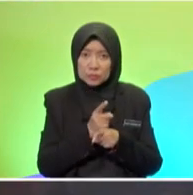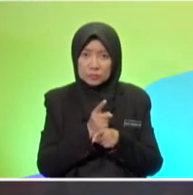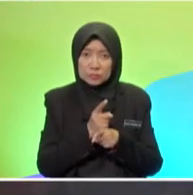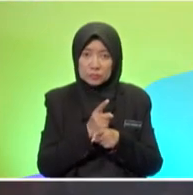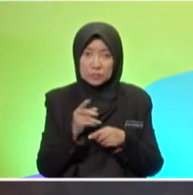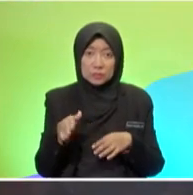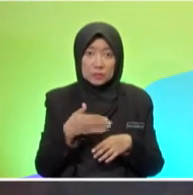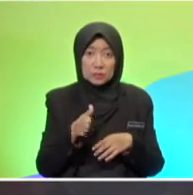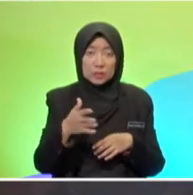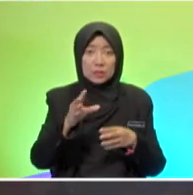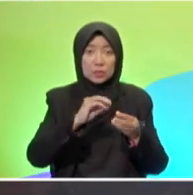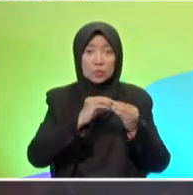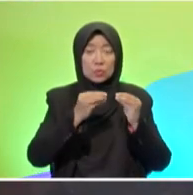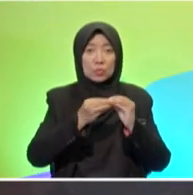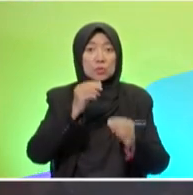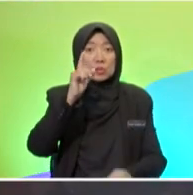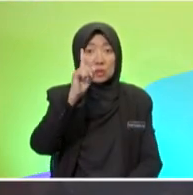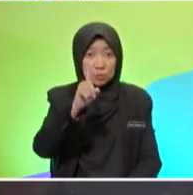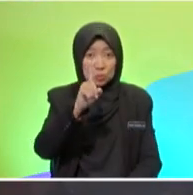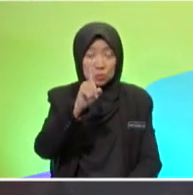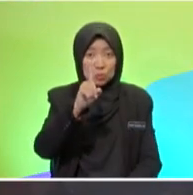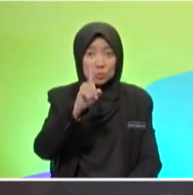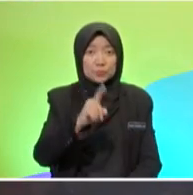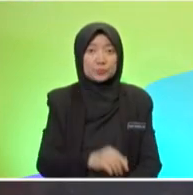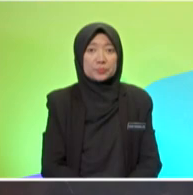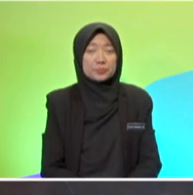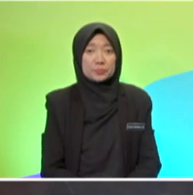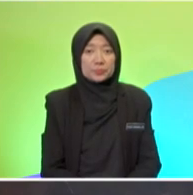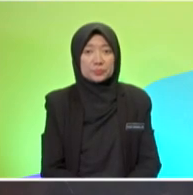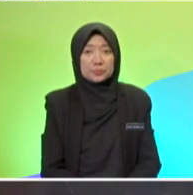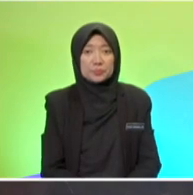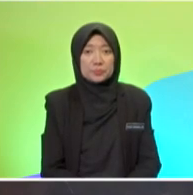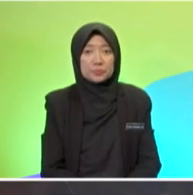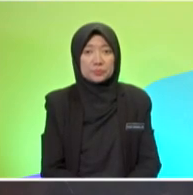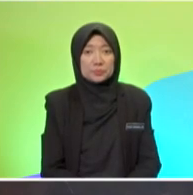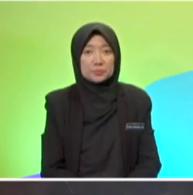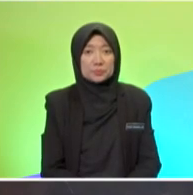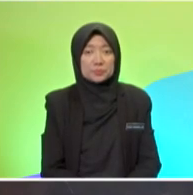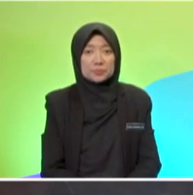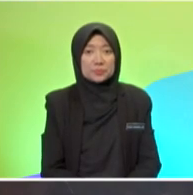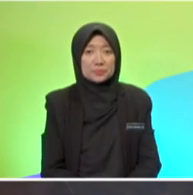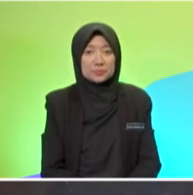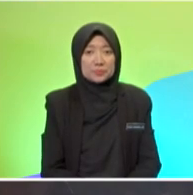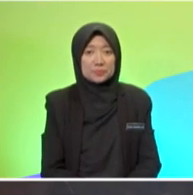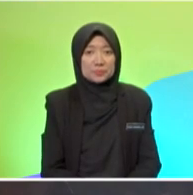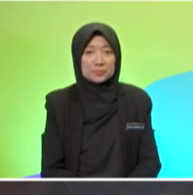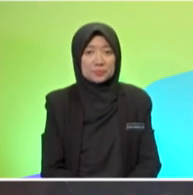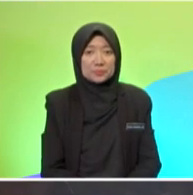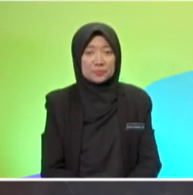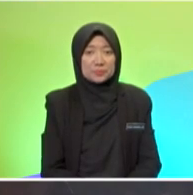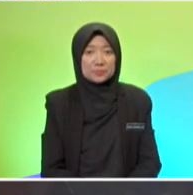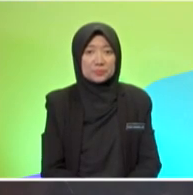ambil batu dia. Okay. Ha, kita masukkan. Okey. Nombor satu. Okey. Nombor satu.